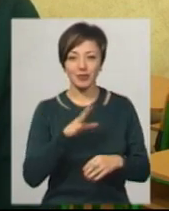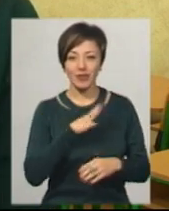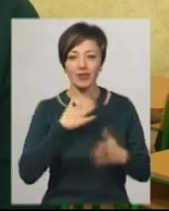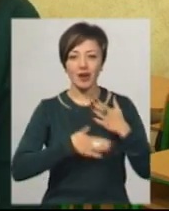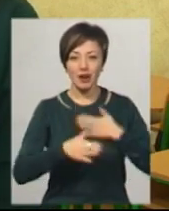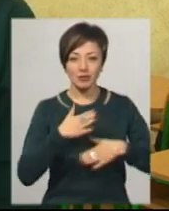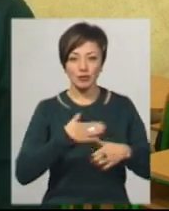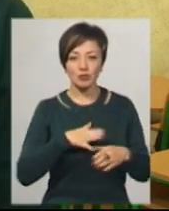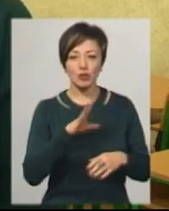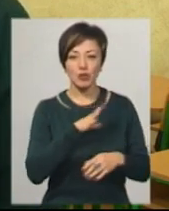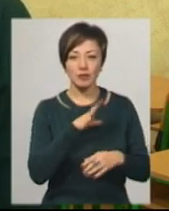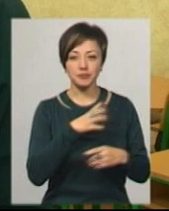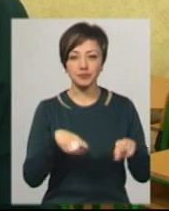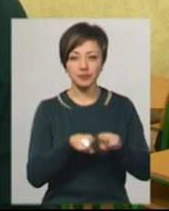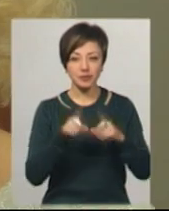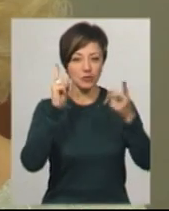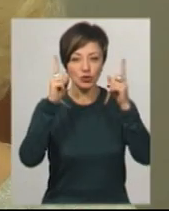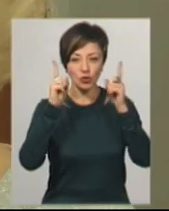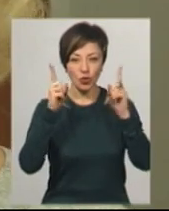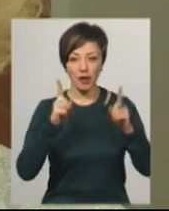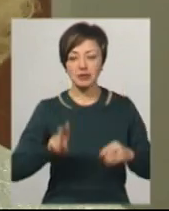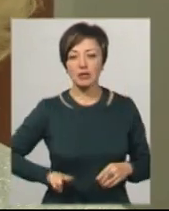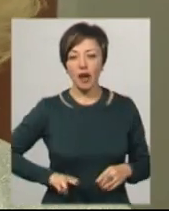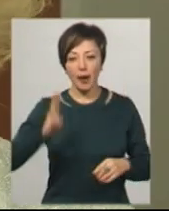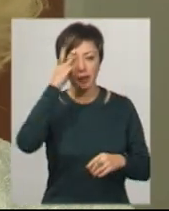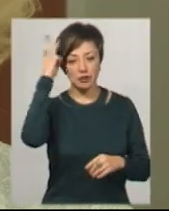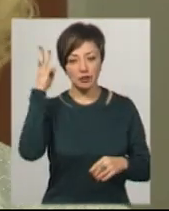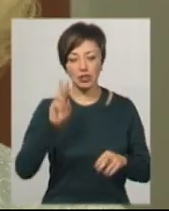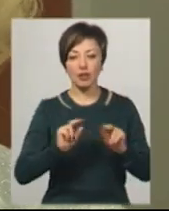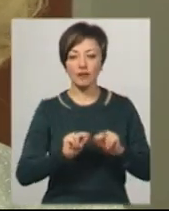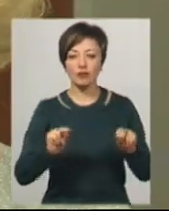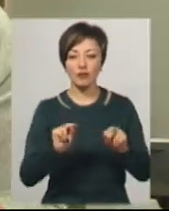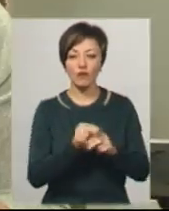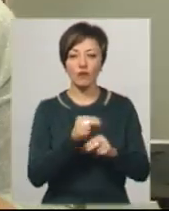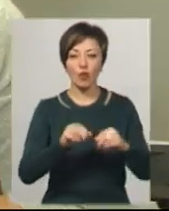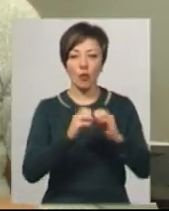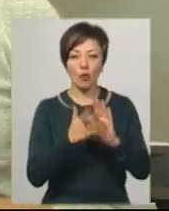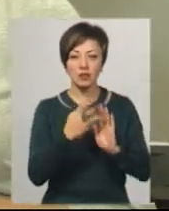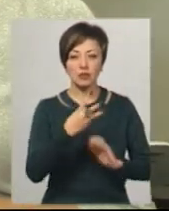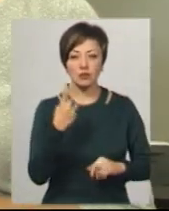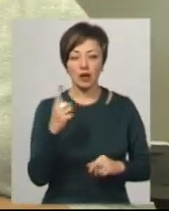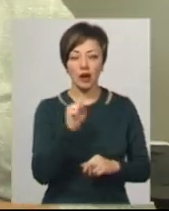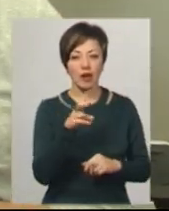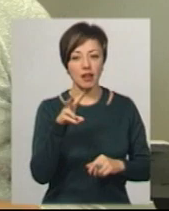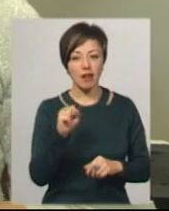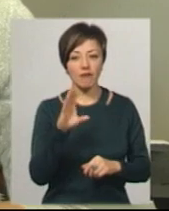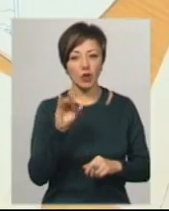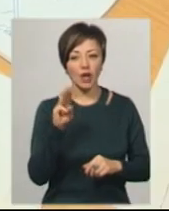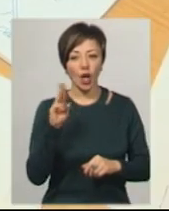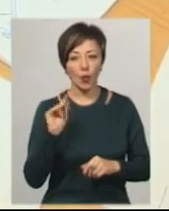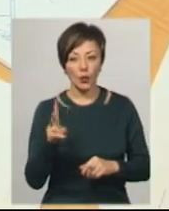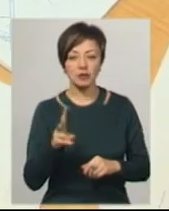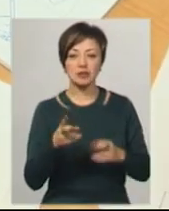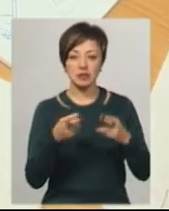в радості, був такий шок. Директорка Хмельницького навчально-виховного комплексу номер 31 Алла Войталюк зізнається,